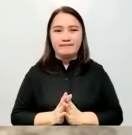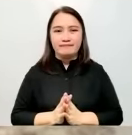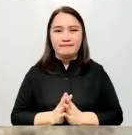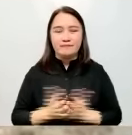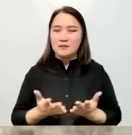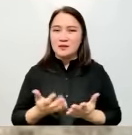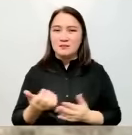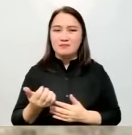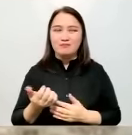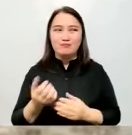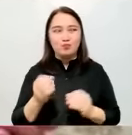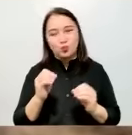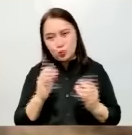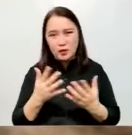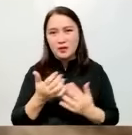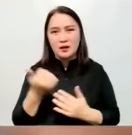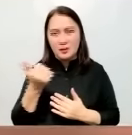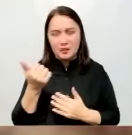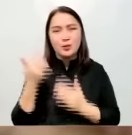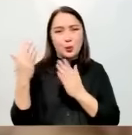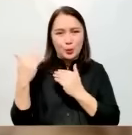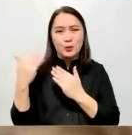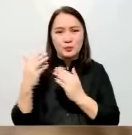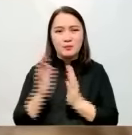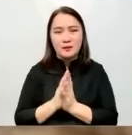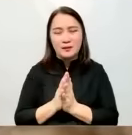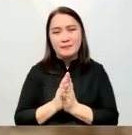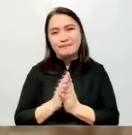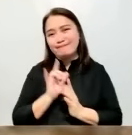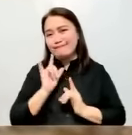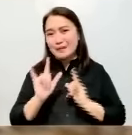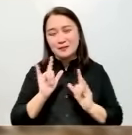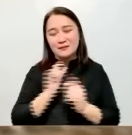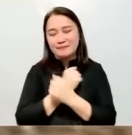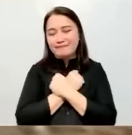ano, yun lang. Mahal ko yung pamilya ko sir.